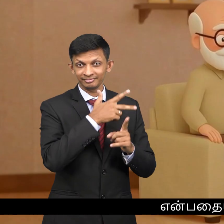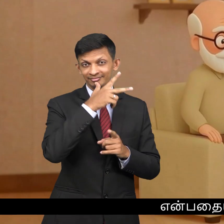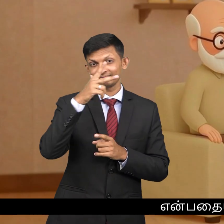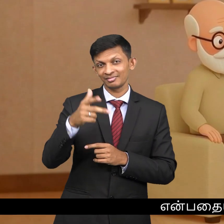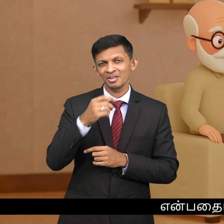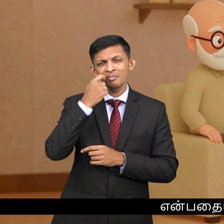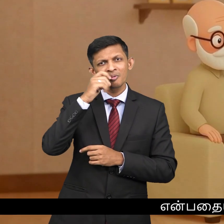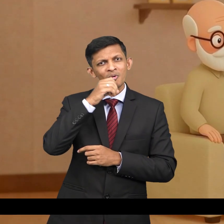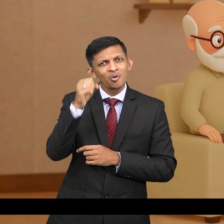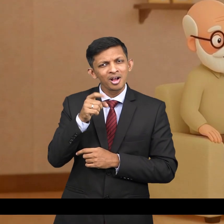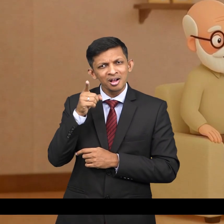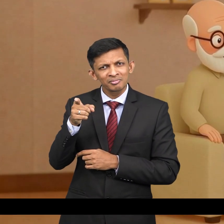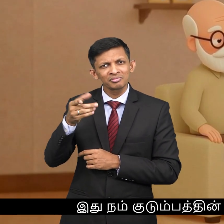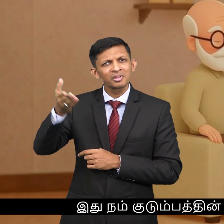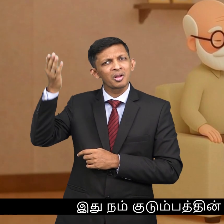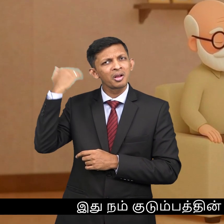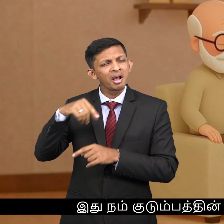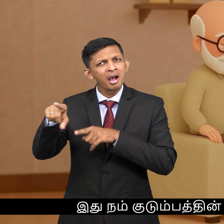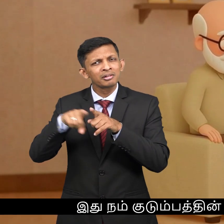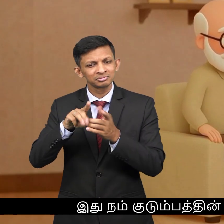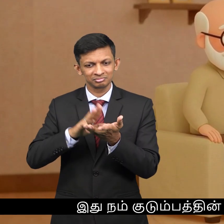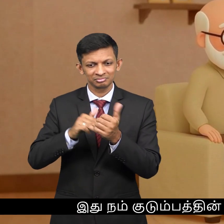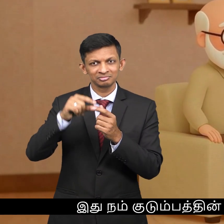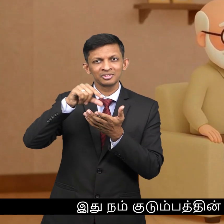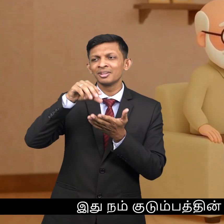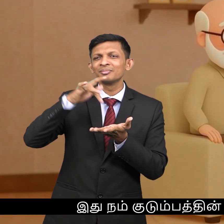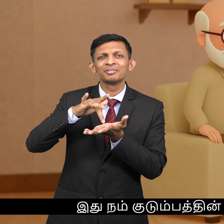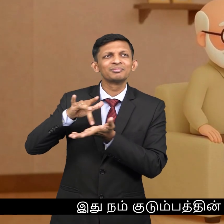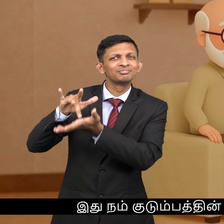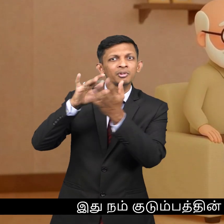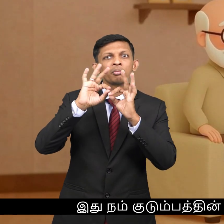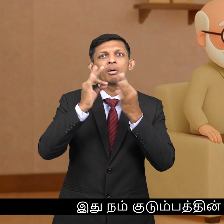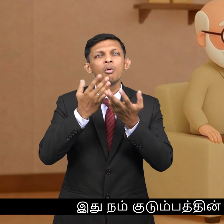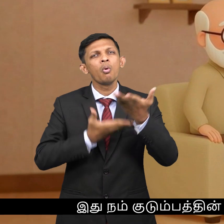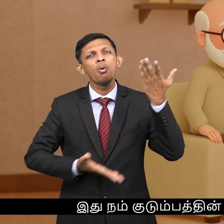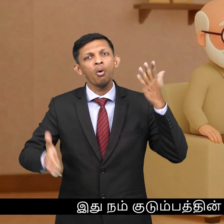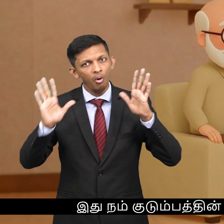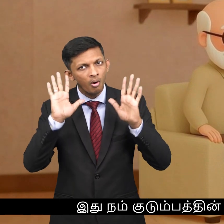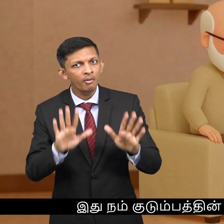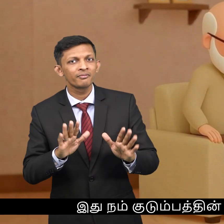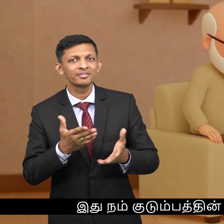என்பதையும் காட்டுகிறது. தீபிகா, இது நம் குடும்பத்தின் ஒரு வரைபடம் போல உள்ளது